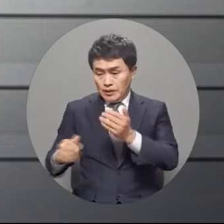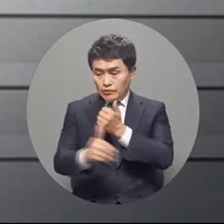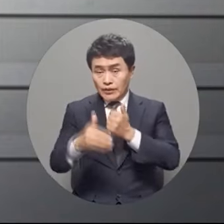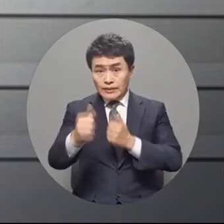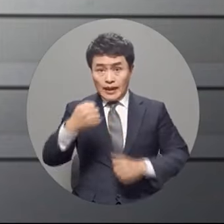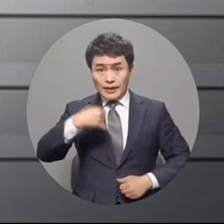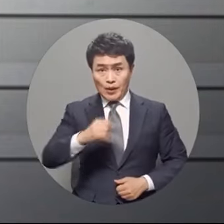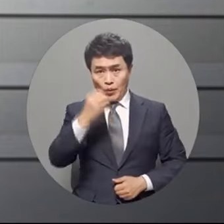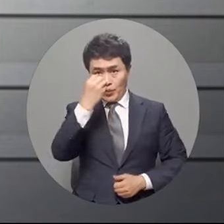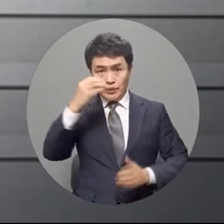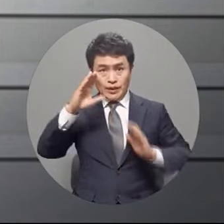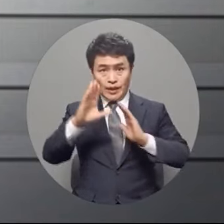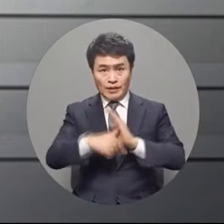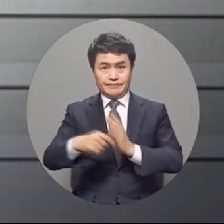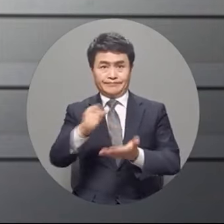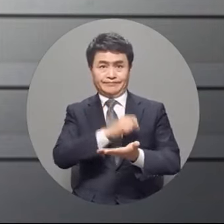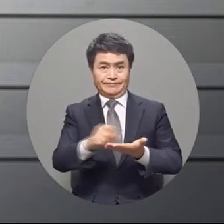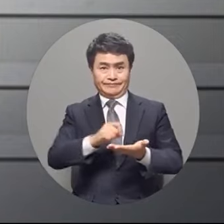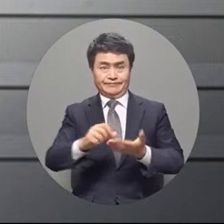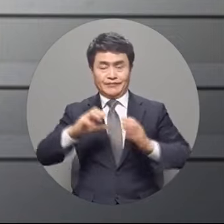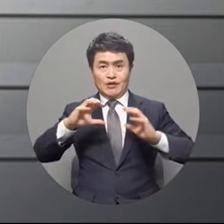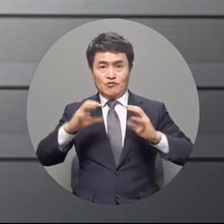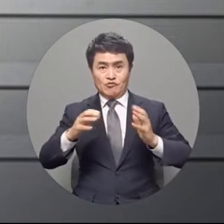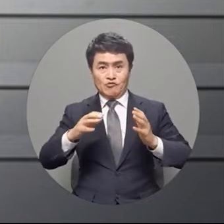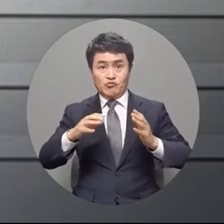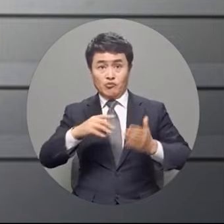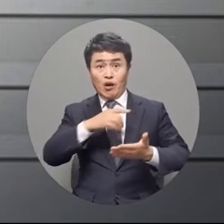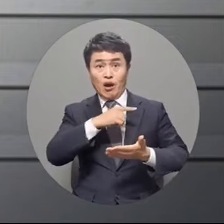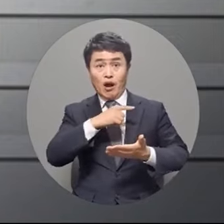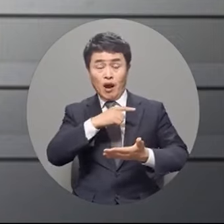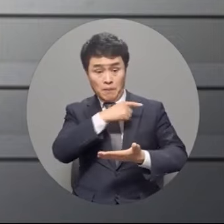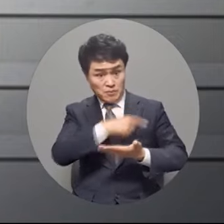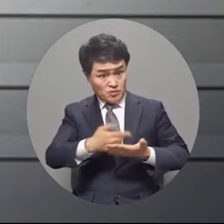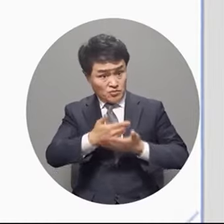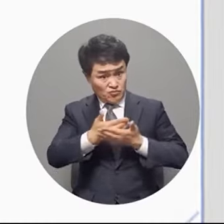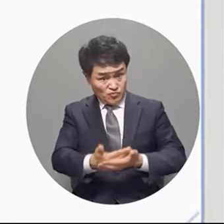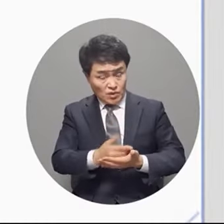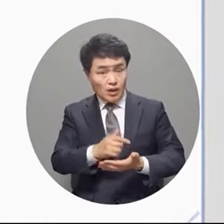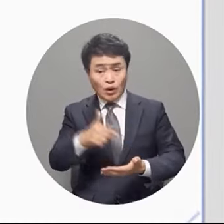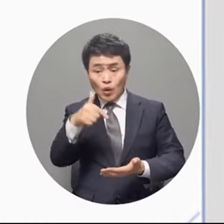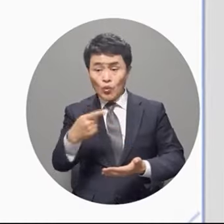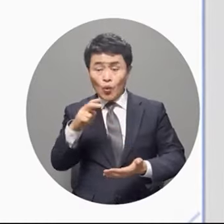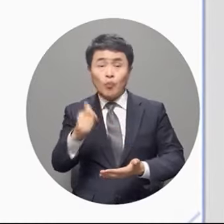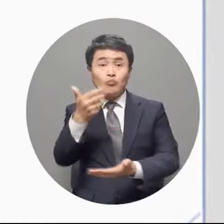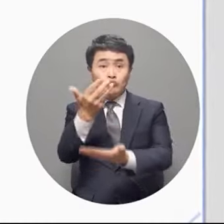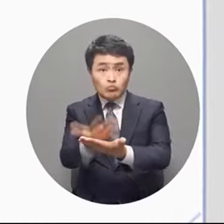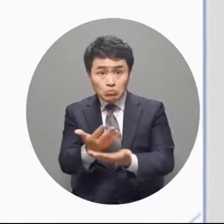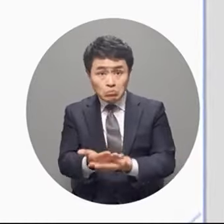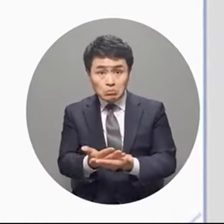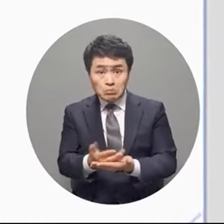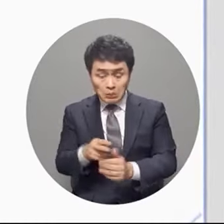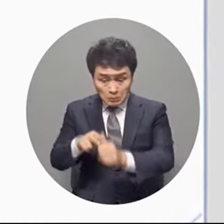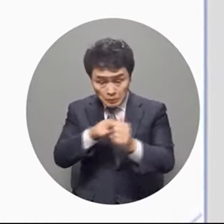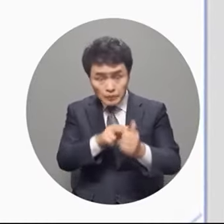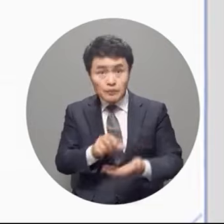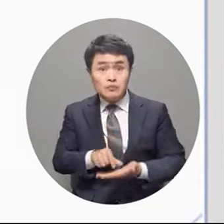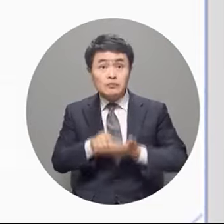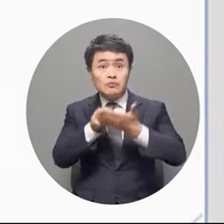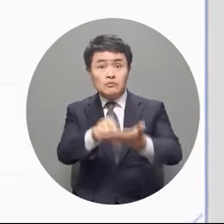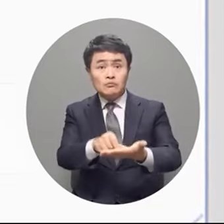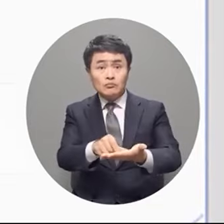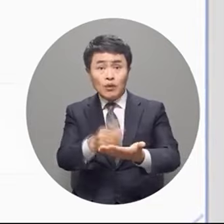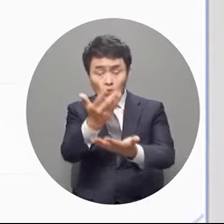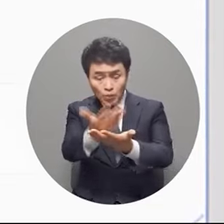딸이 고등학생때 썼다는 부채가 중요한가는 논문입니다 논문 데이터베이스에 등록됐는데